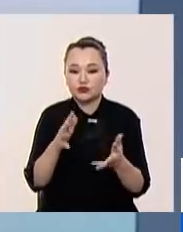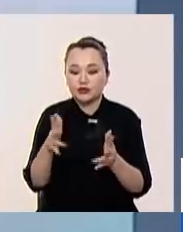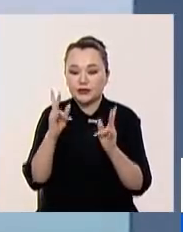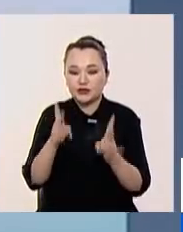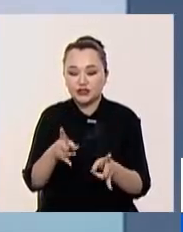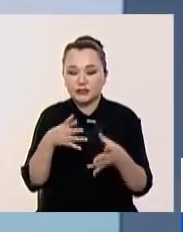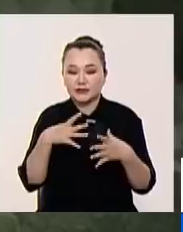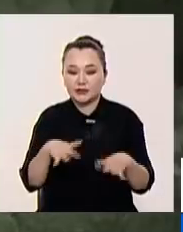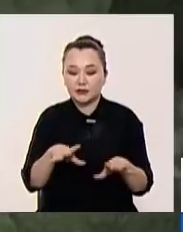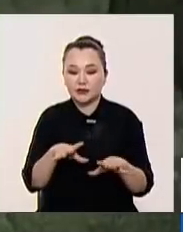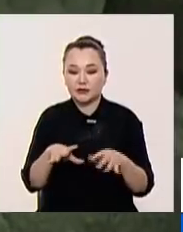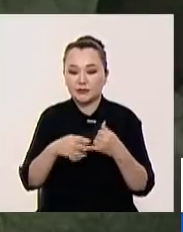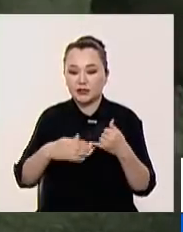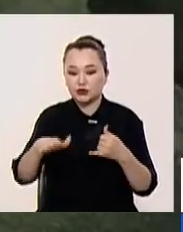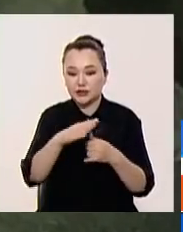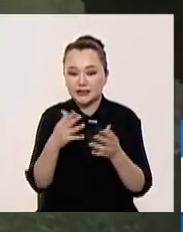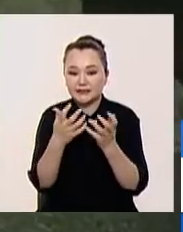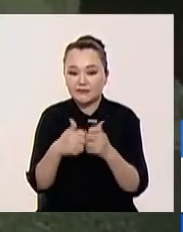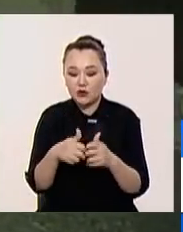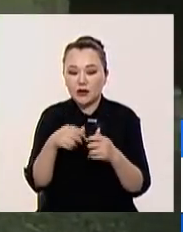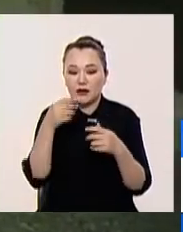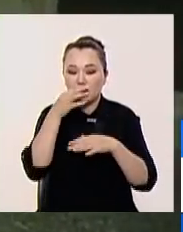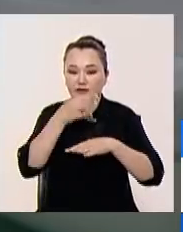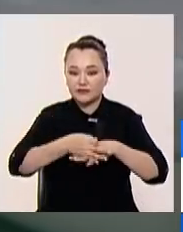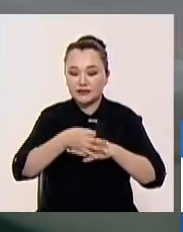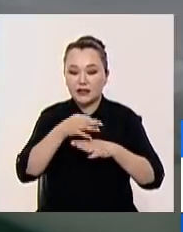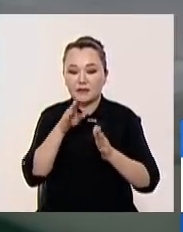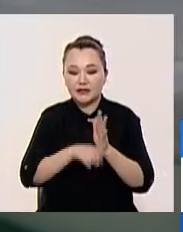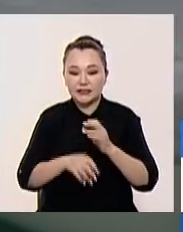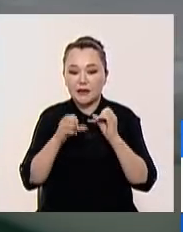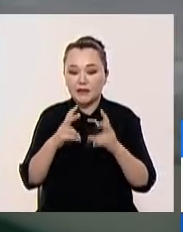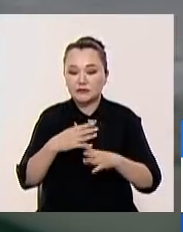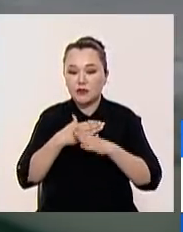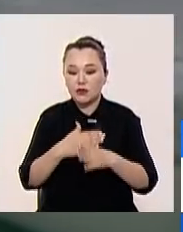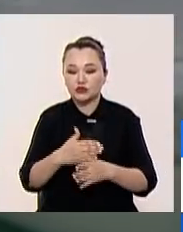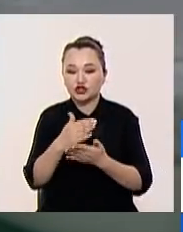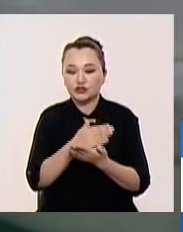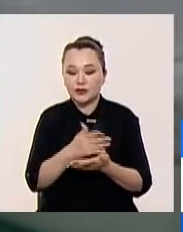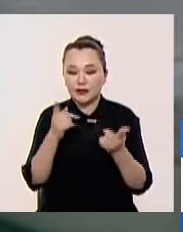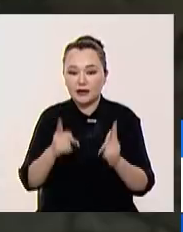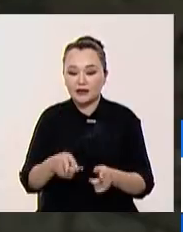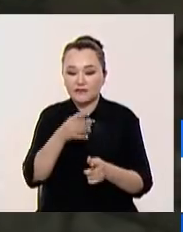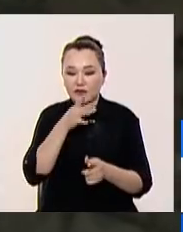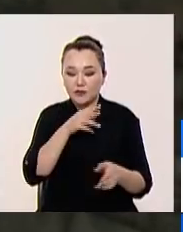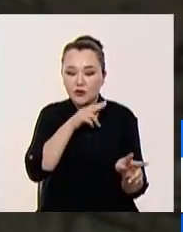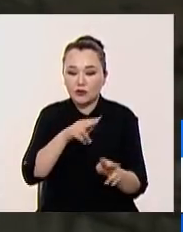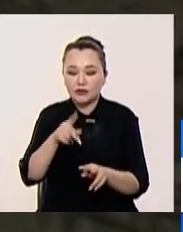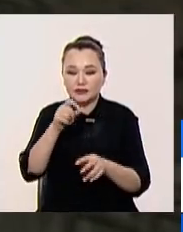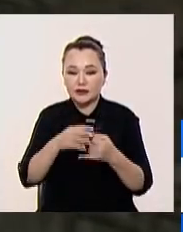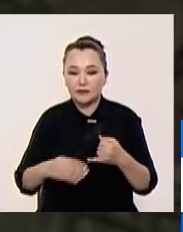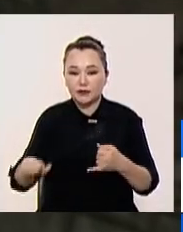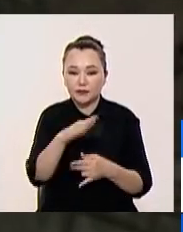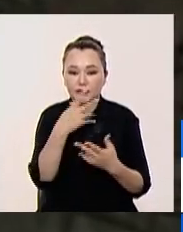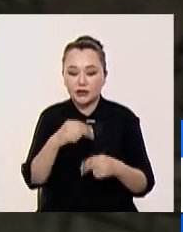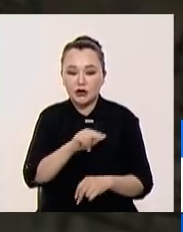площадках. Цифровой проект «Инспектор промышленной безопасности» поможет в режиме реального времени наблюдать за объектами, где